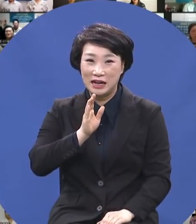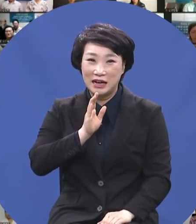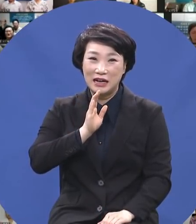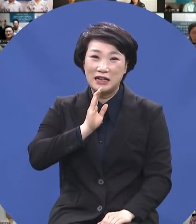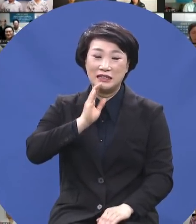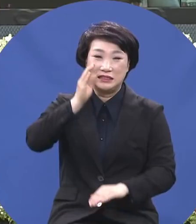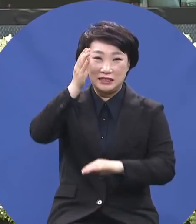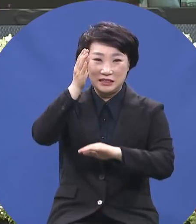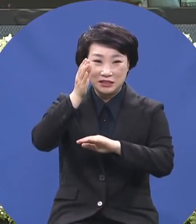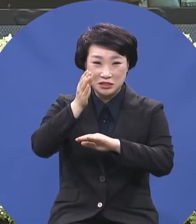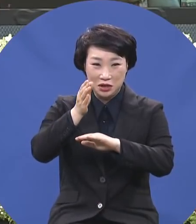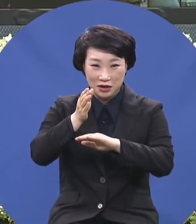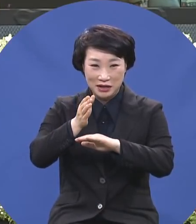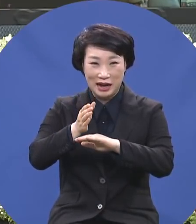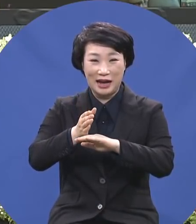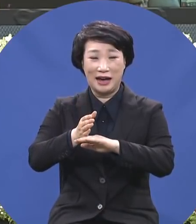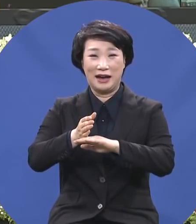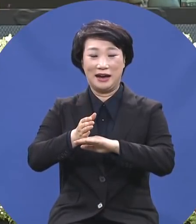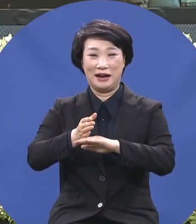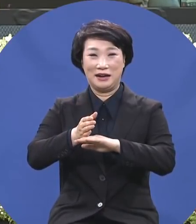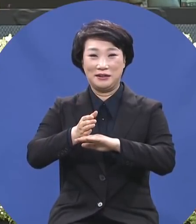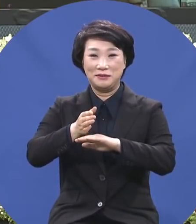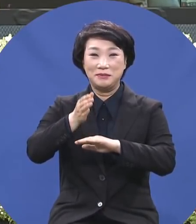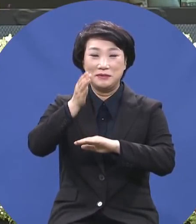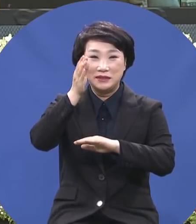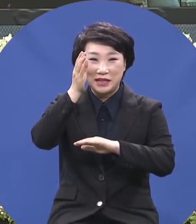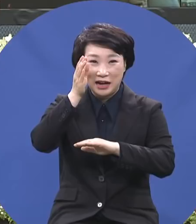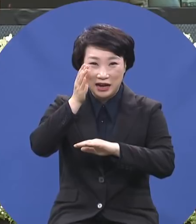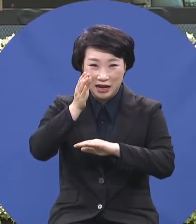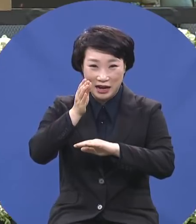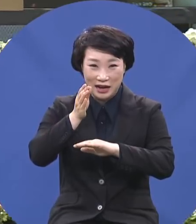감사합니다. 진정